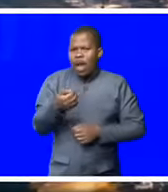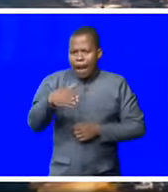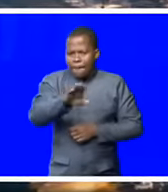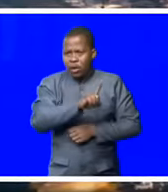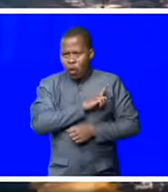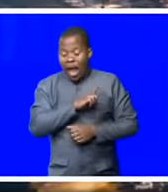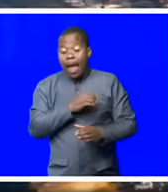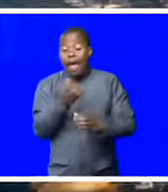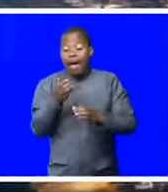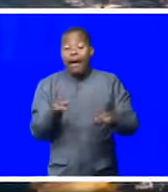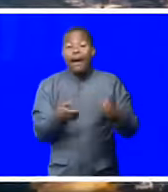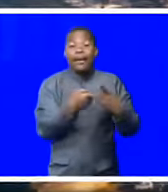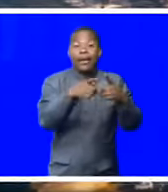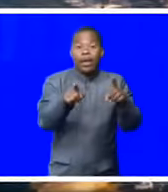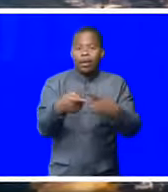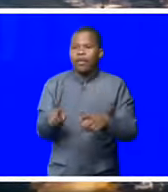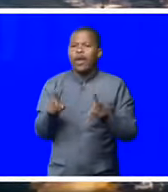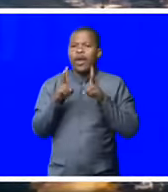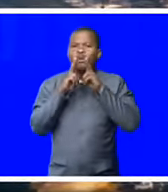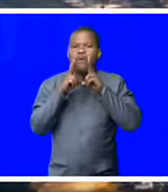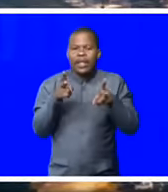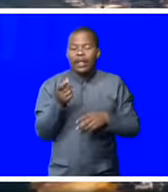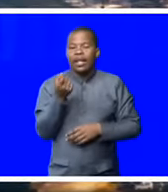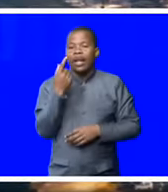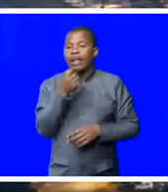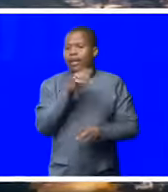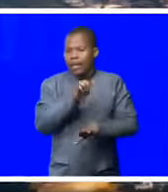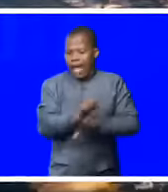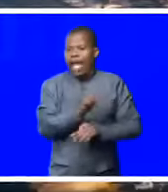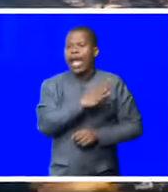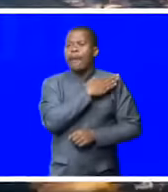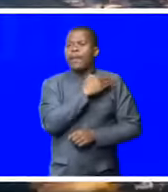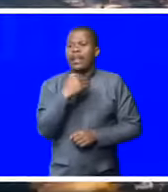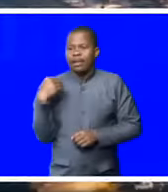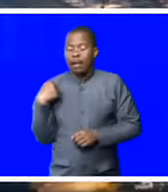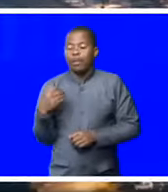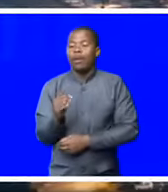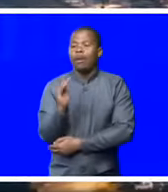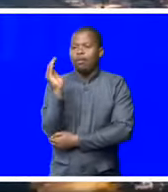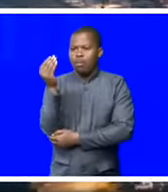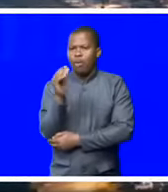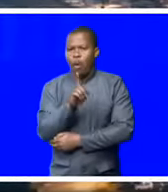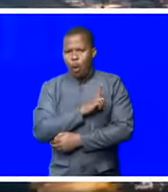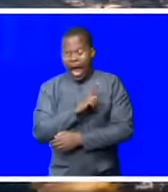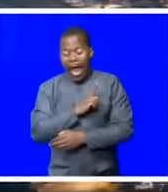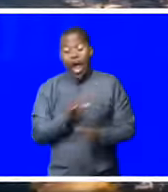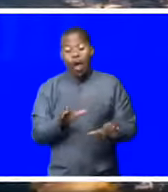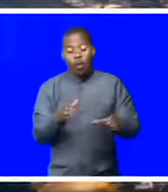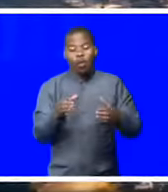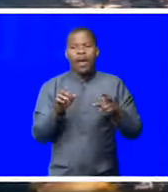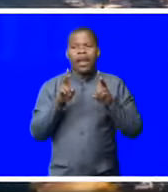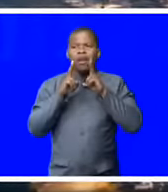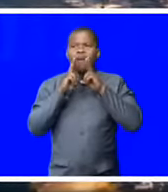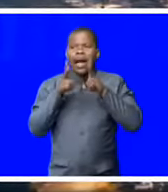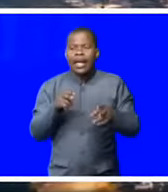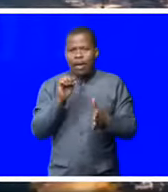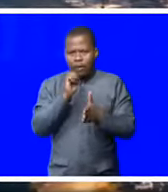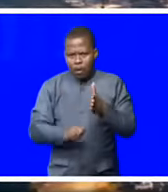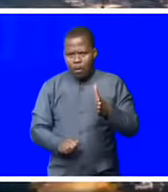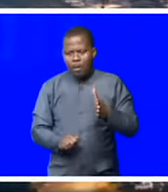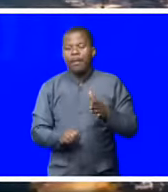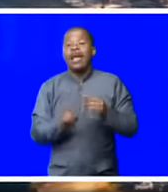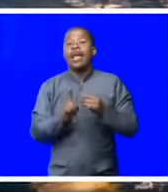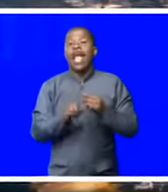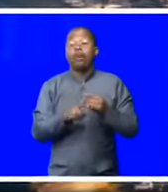nemabandla yetekuvakasha lasuka esifundeni seMpumalanga eNingizimu Afrika kanye naseMozambique. La mabandla yetekuvakasha tawuba lapha eveni kude